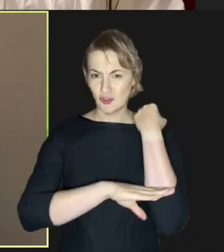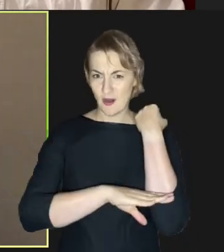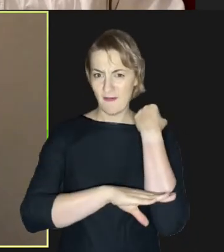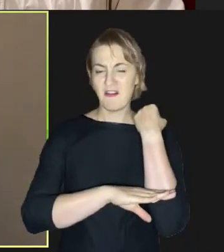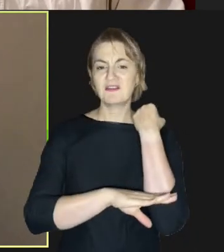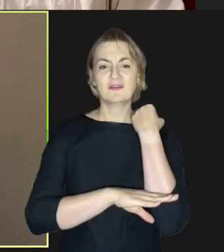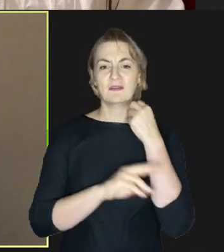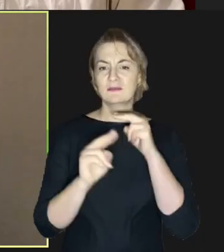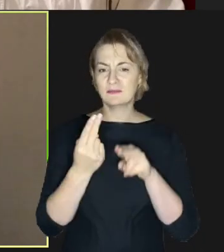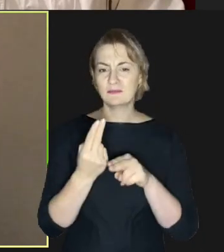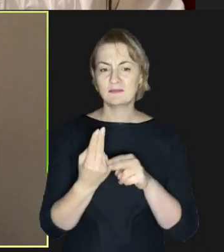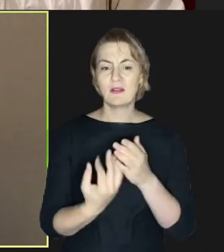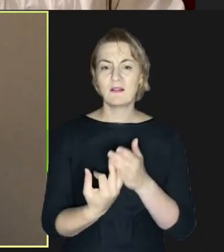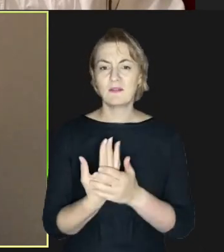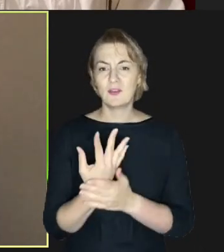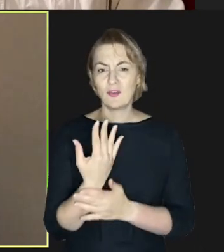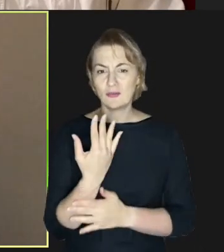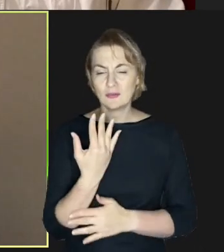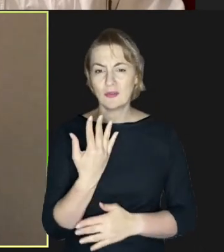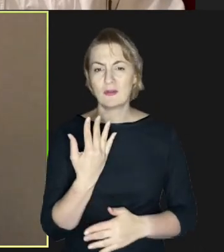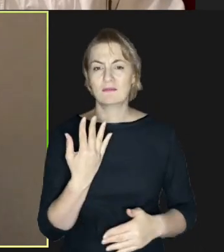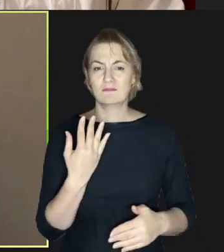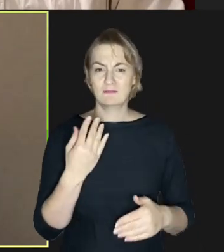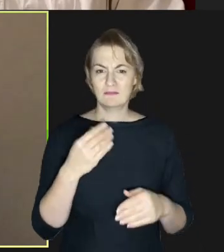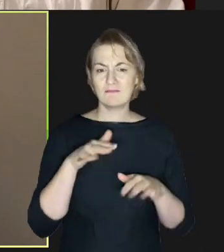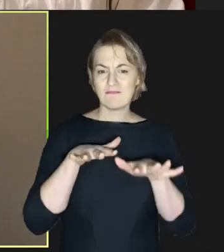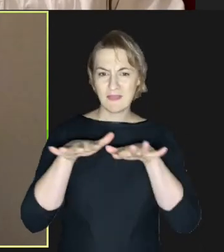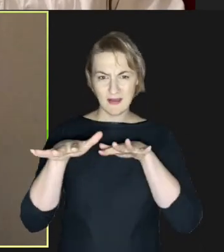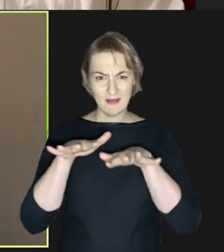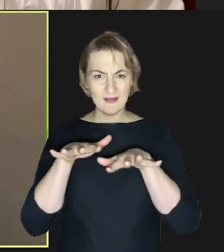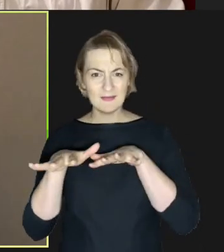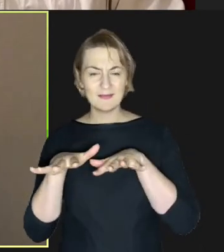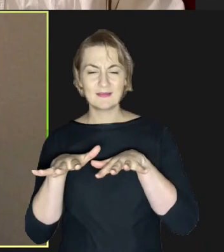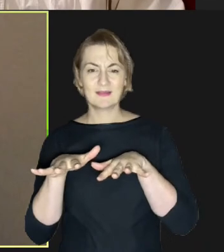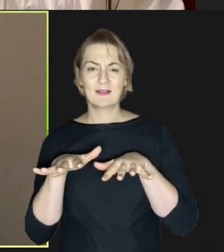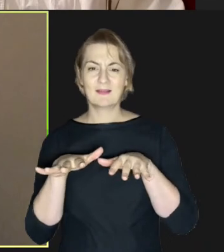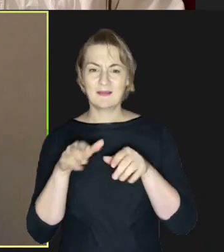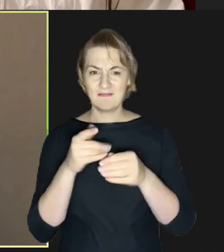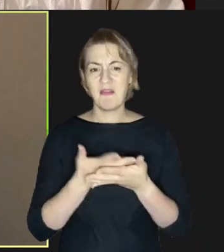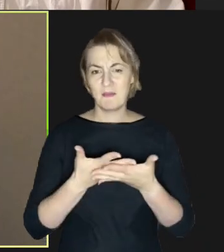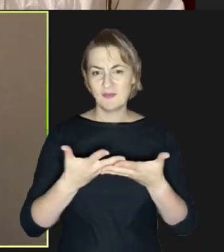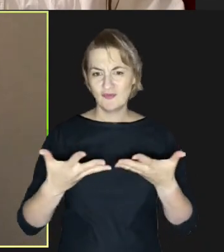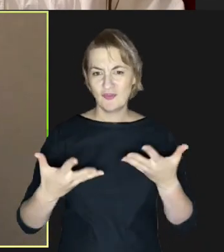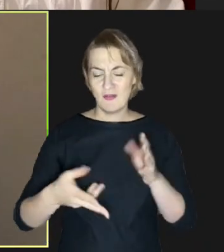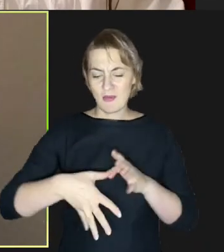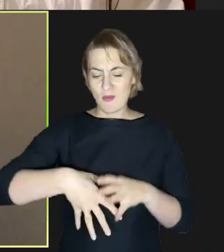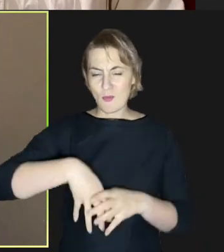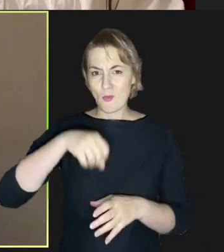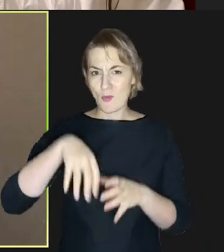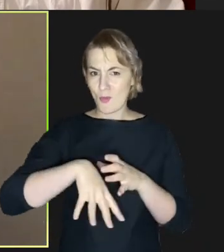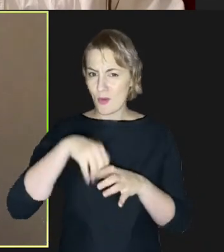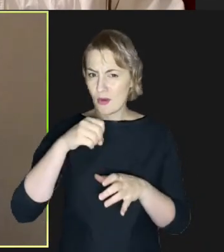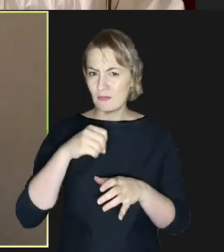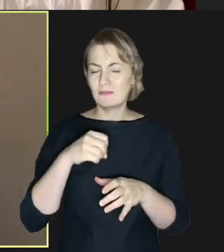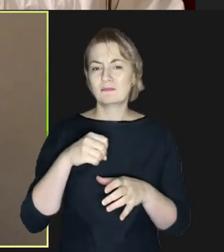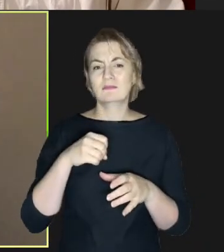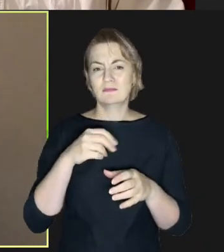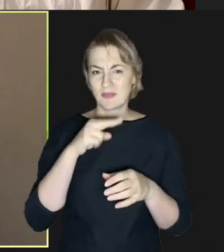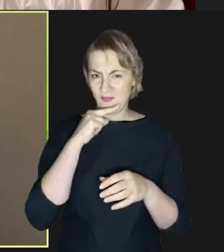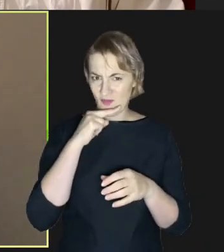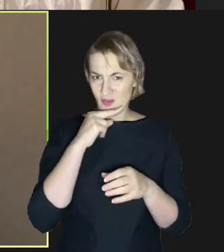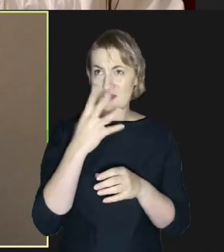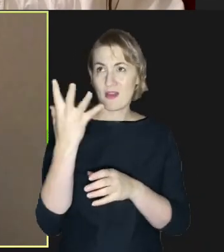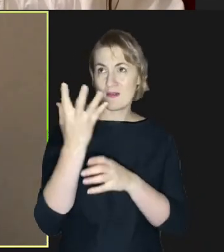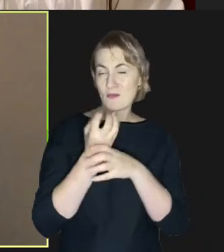drzewo wyrosło w określonym miejscu, prawda, z określonej ziemi. Określoną ilość wody